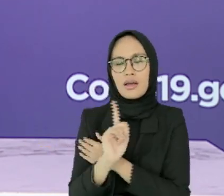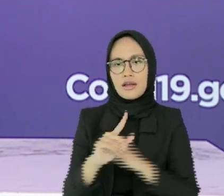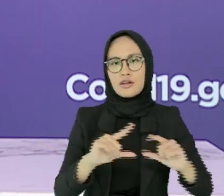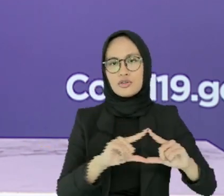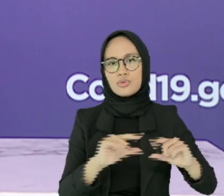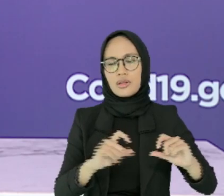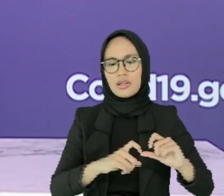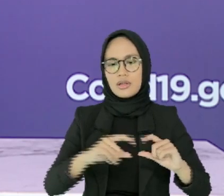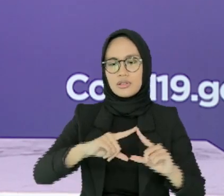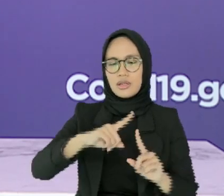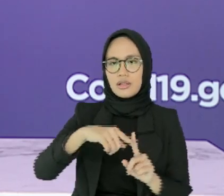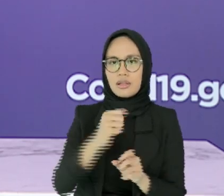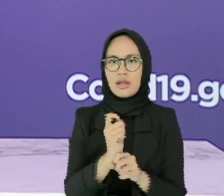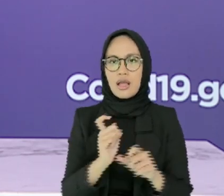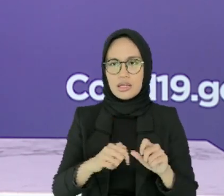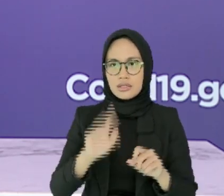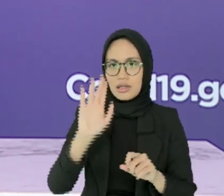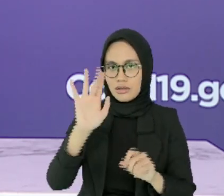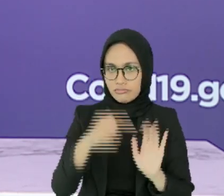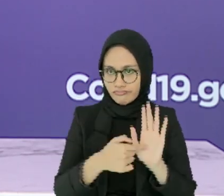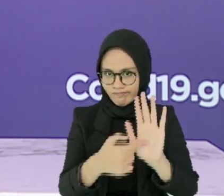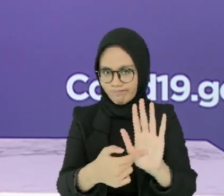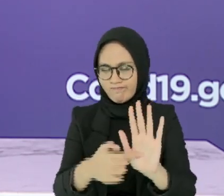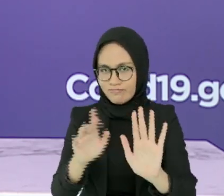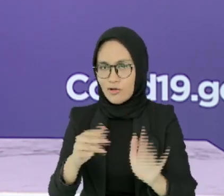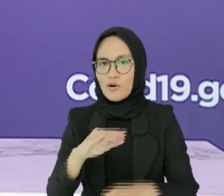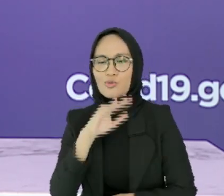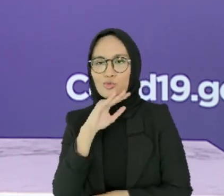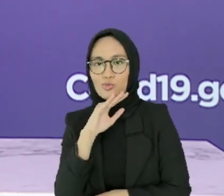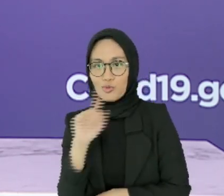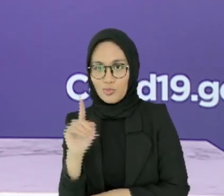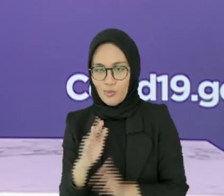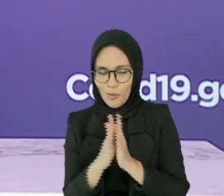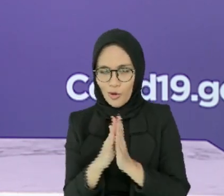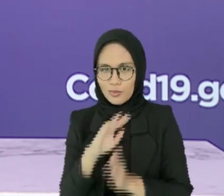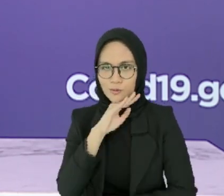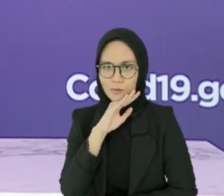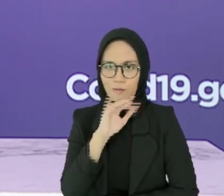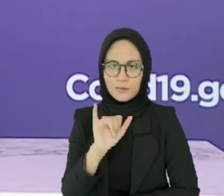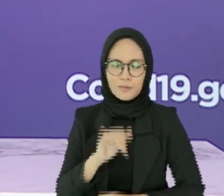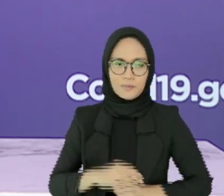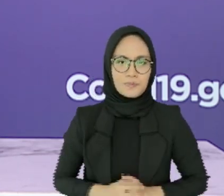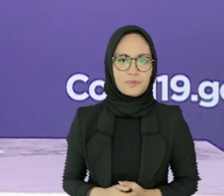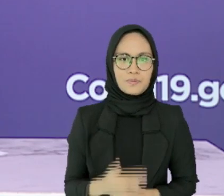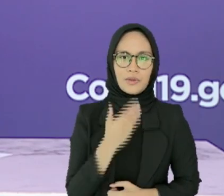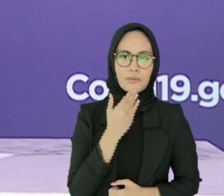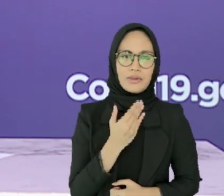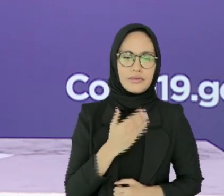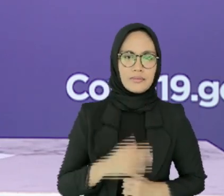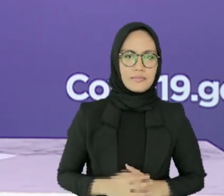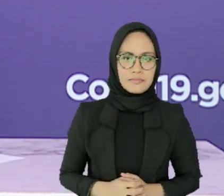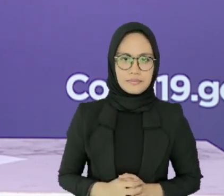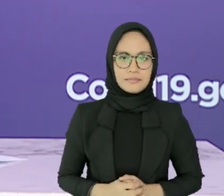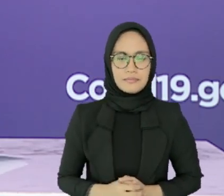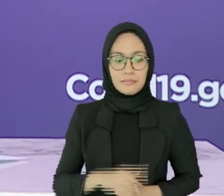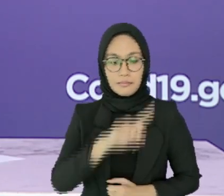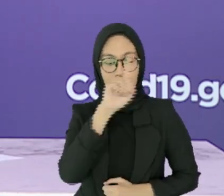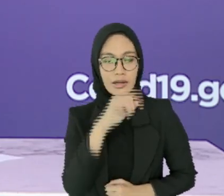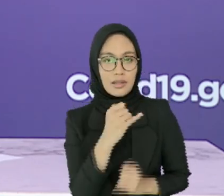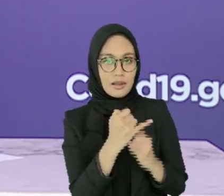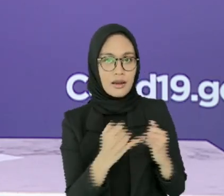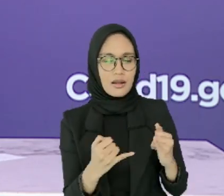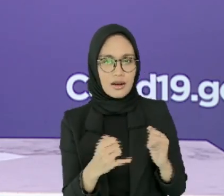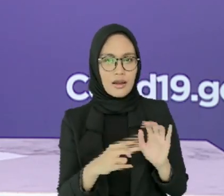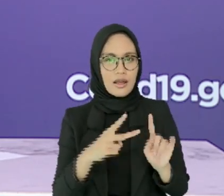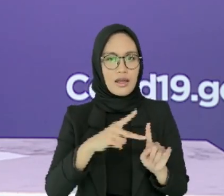akan dirilis segera mohon menunggu informasi selanjutnya Terima kasih pertanyaan terakhir dari Hendro